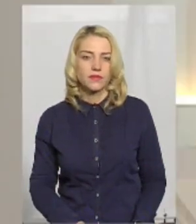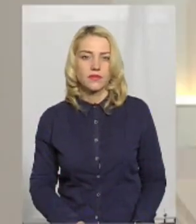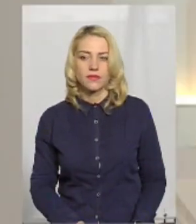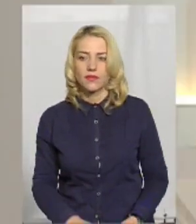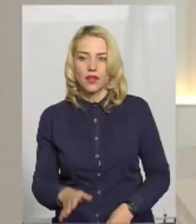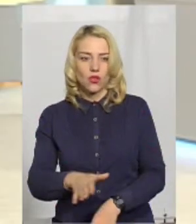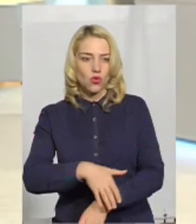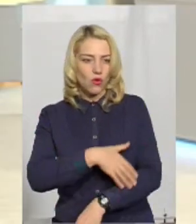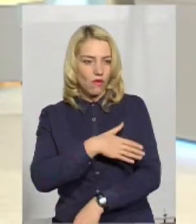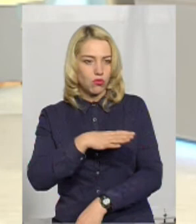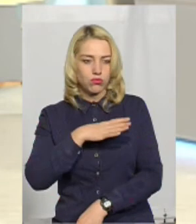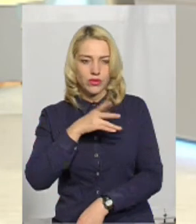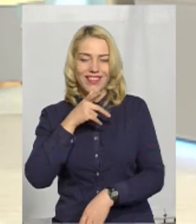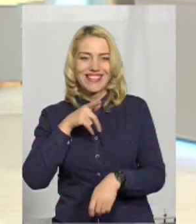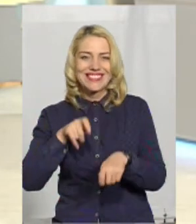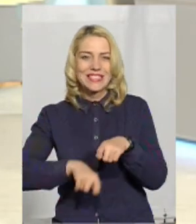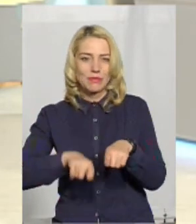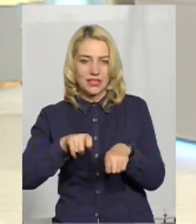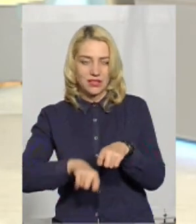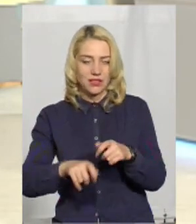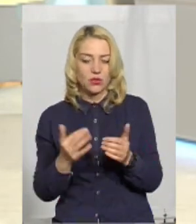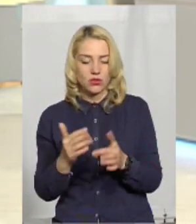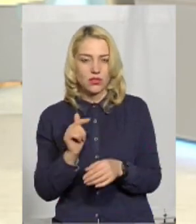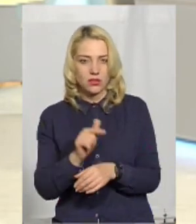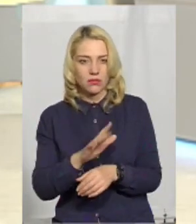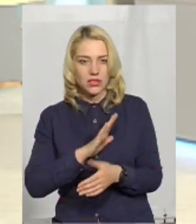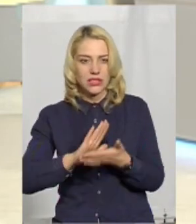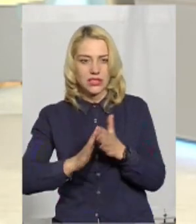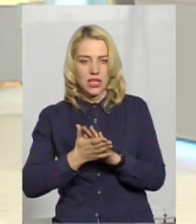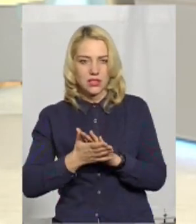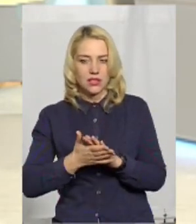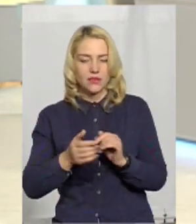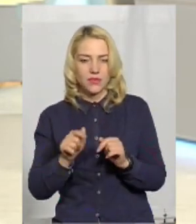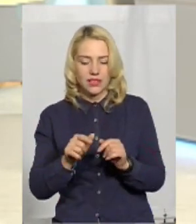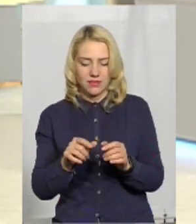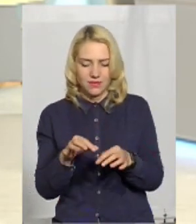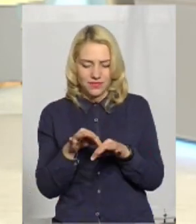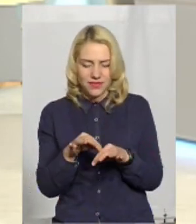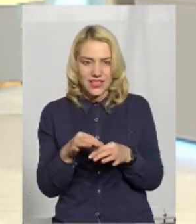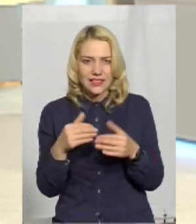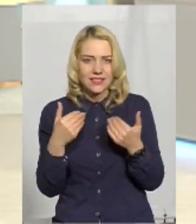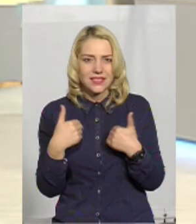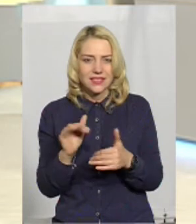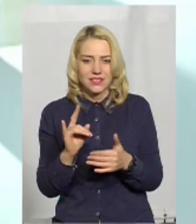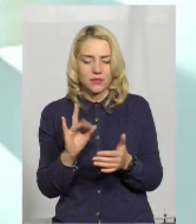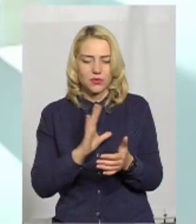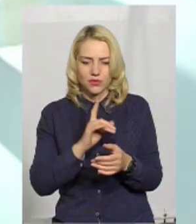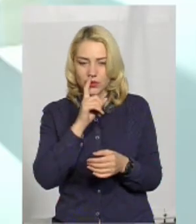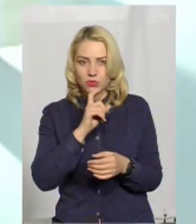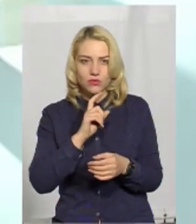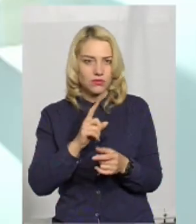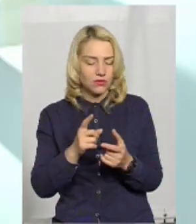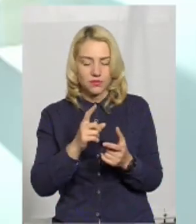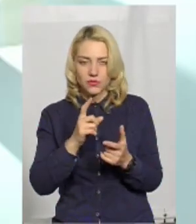Довго йшли експертизи, оскільки там в такому стані була те тільце, що не можна було визначити, чи це дівчинка, чи